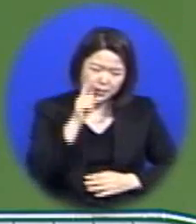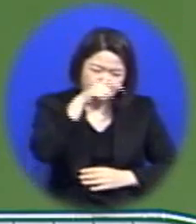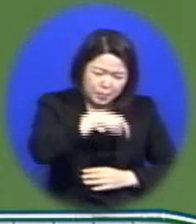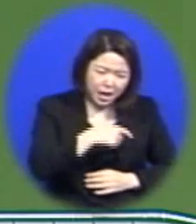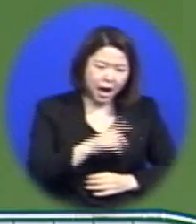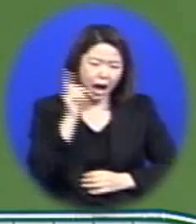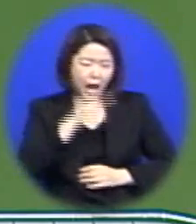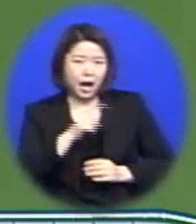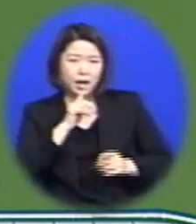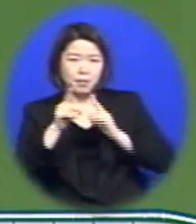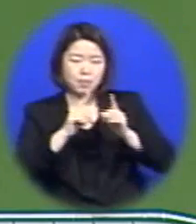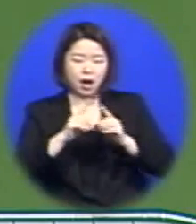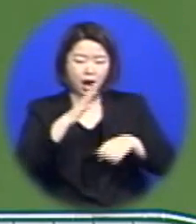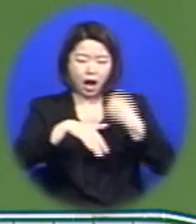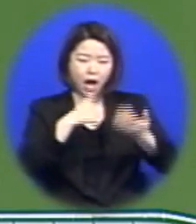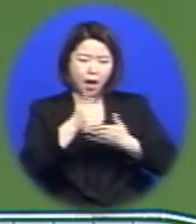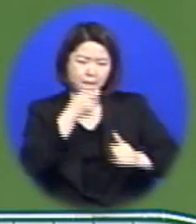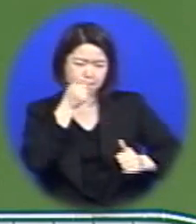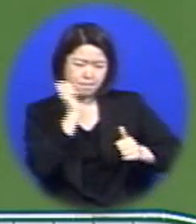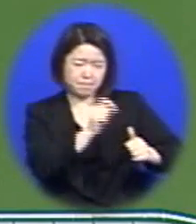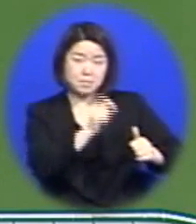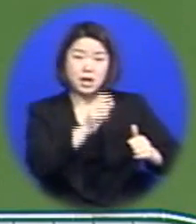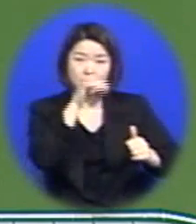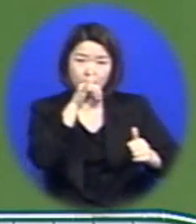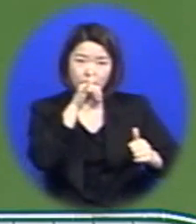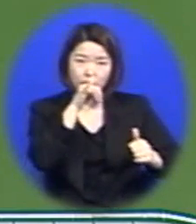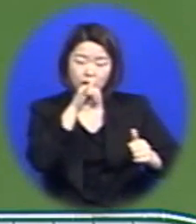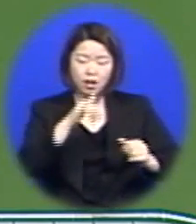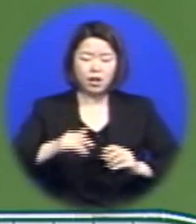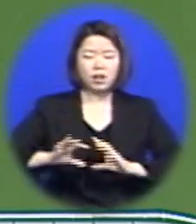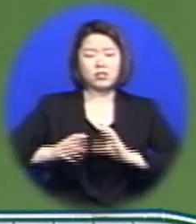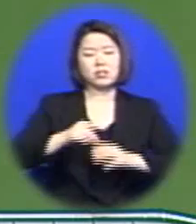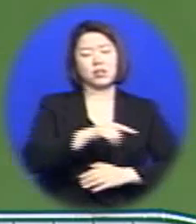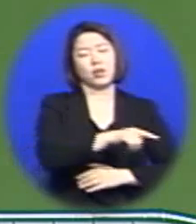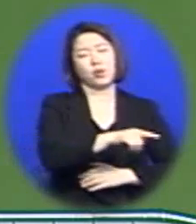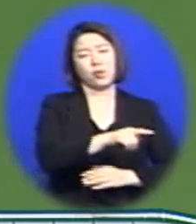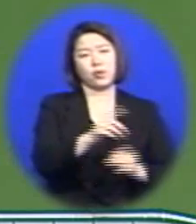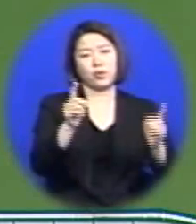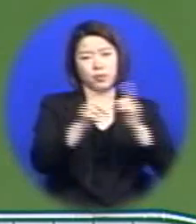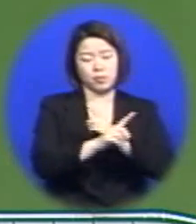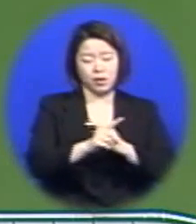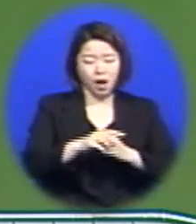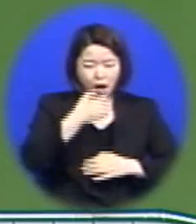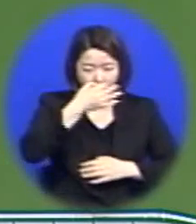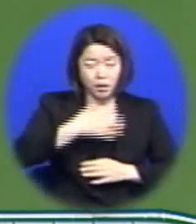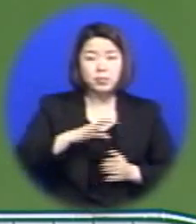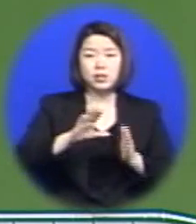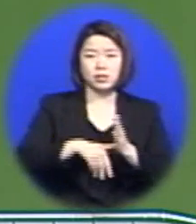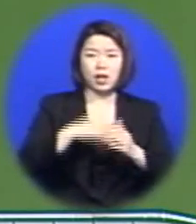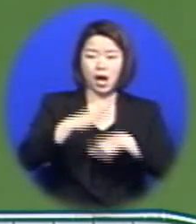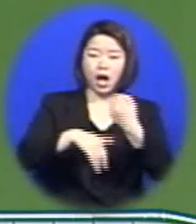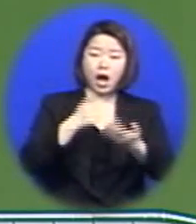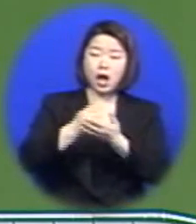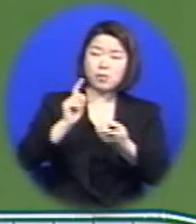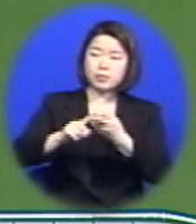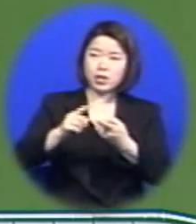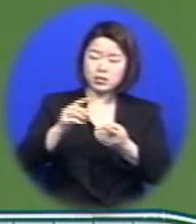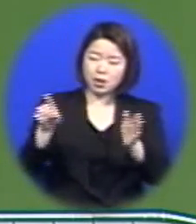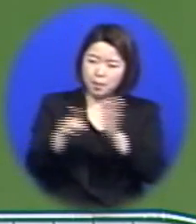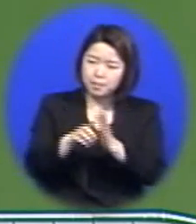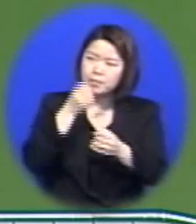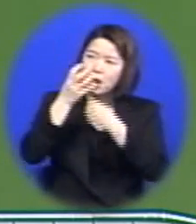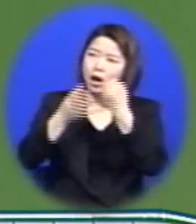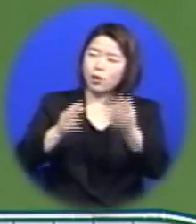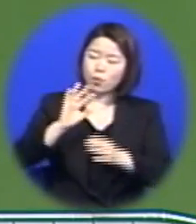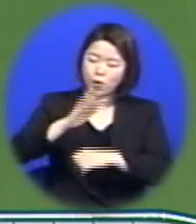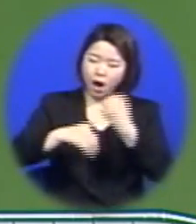말로 하나님을 모욕하고 있어요 아 세상에 이런데 무슨 하나님에 대하여 신앙 고백을 하고 하나님을